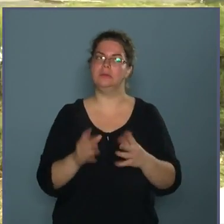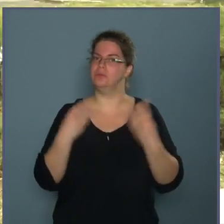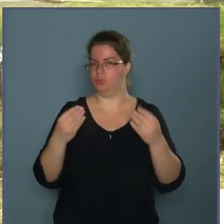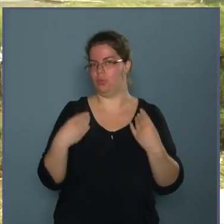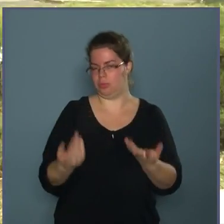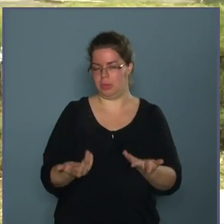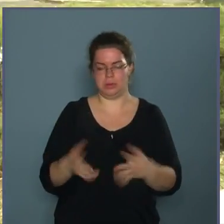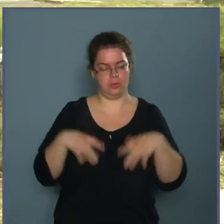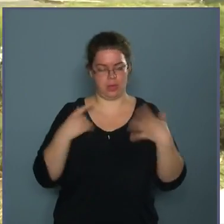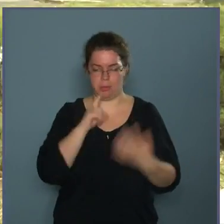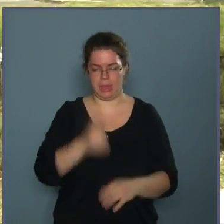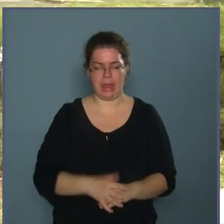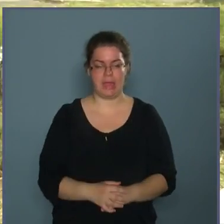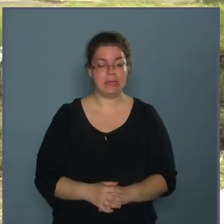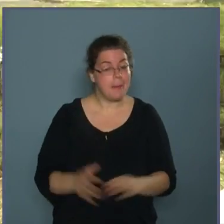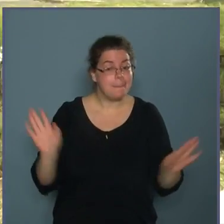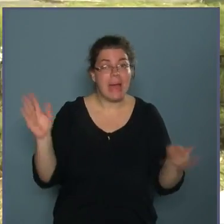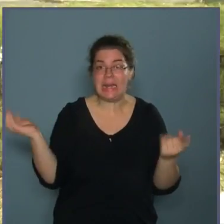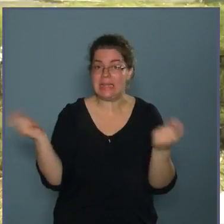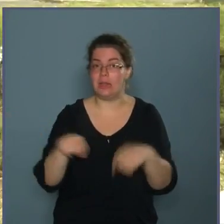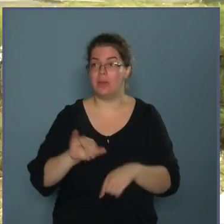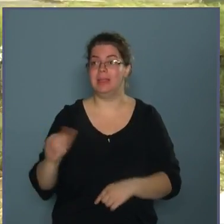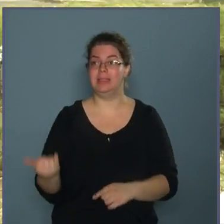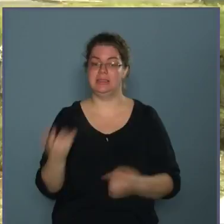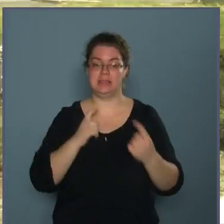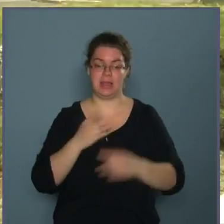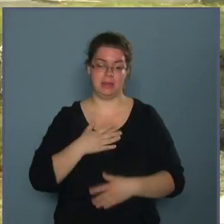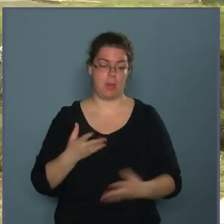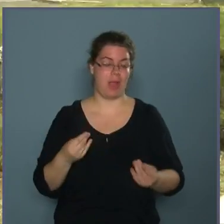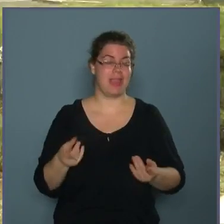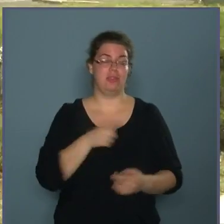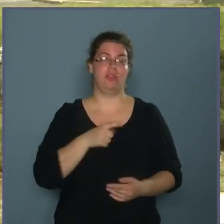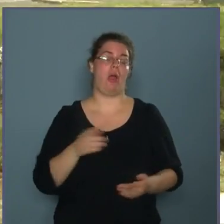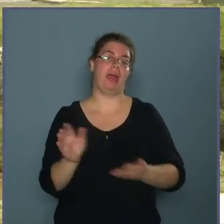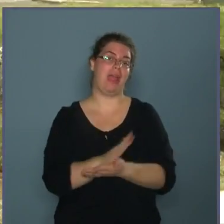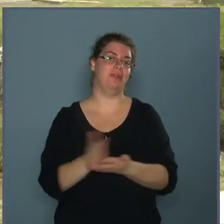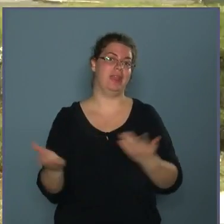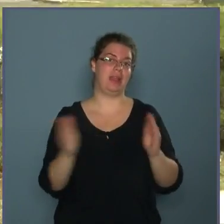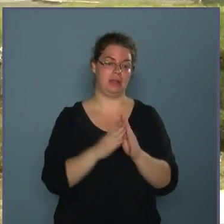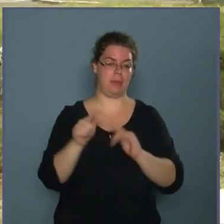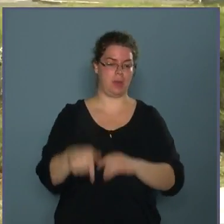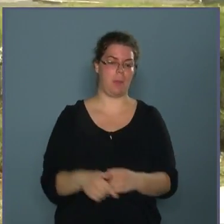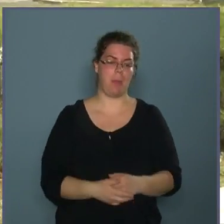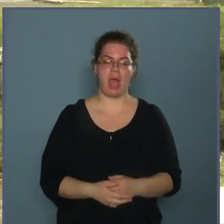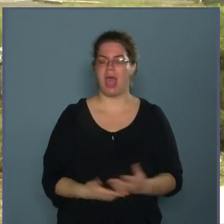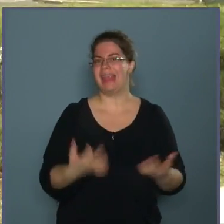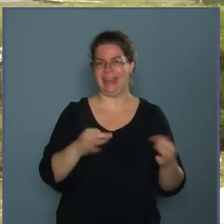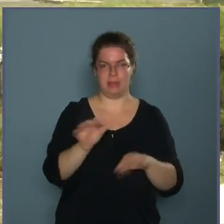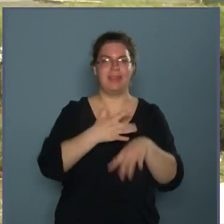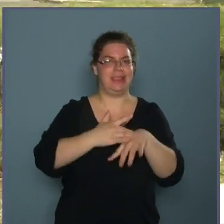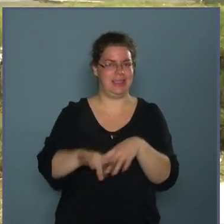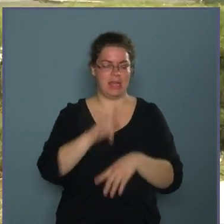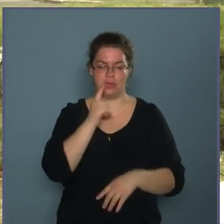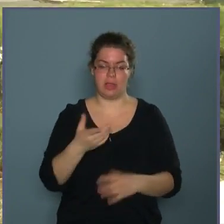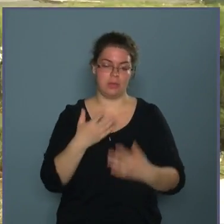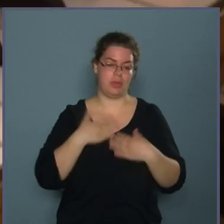lesz. Hát bárki jöhet, és szerintem ahányan csak beférünk ide a templomba, a rendezvény egyébként ingyenes lesz,